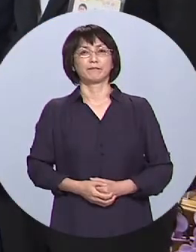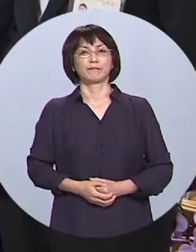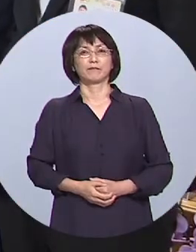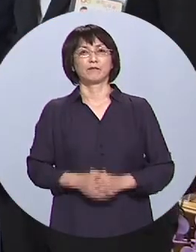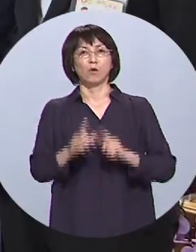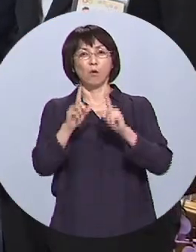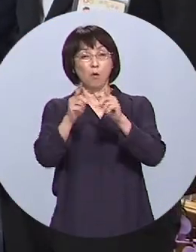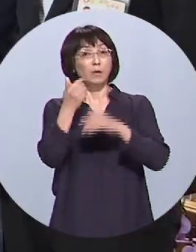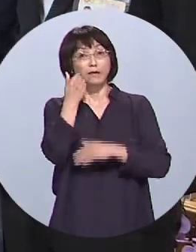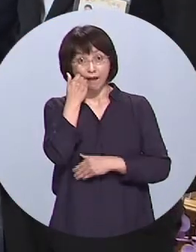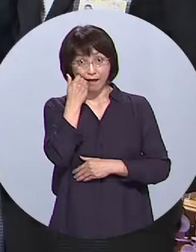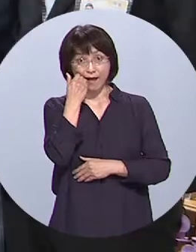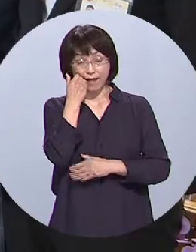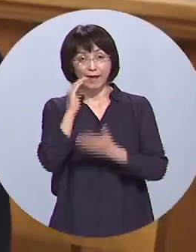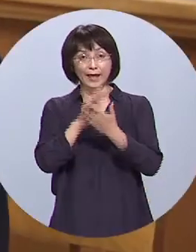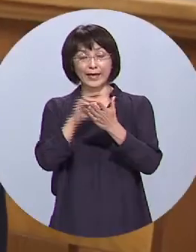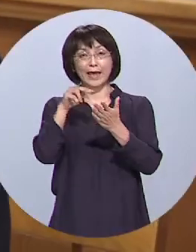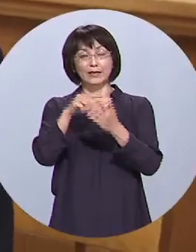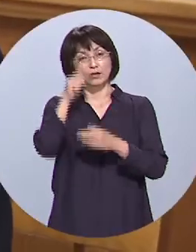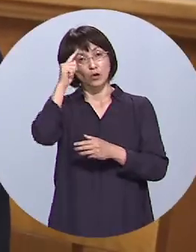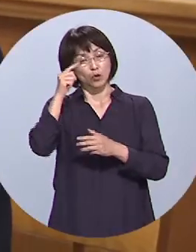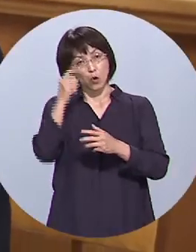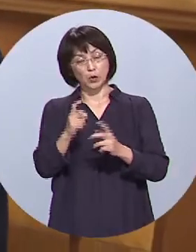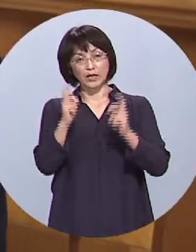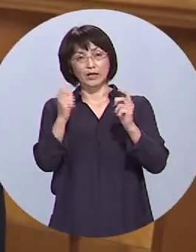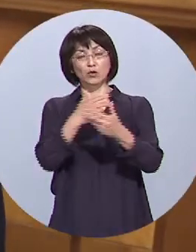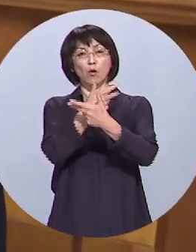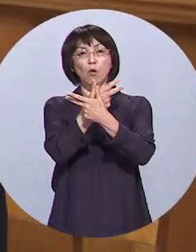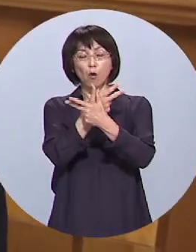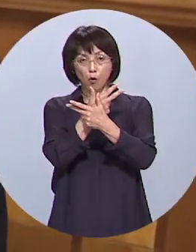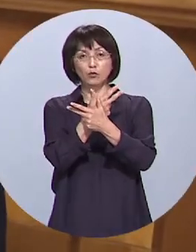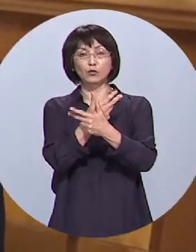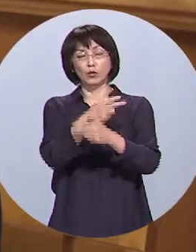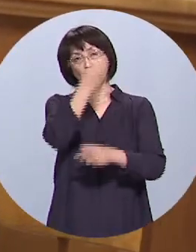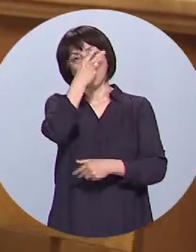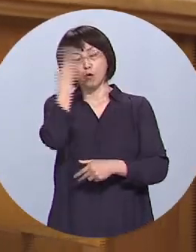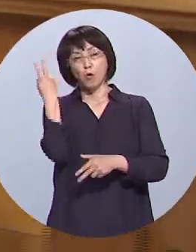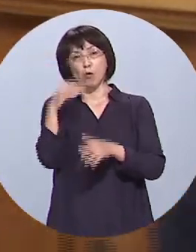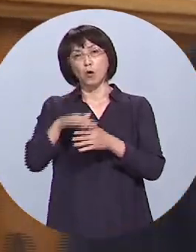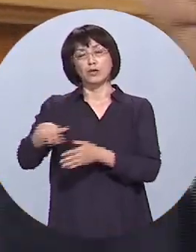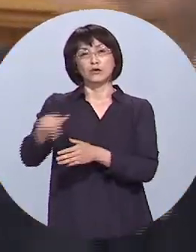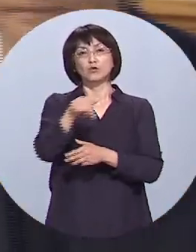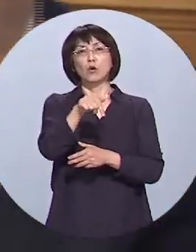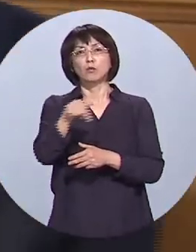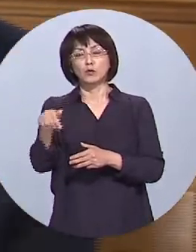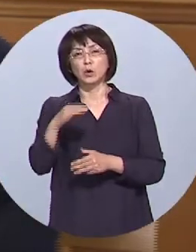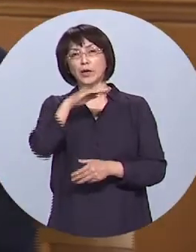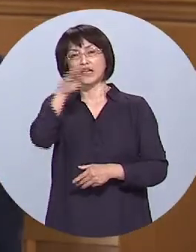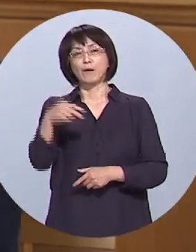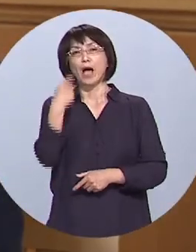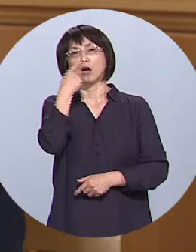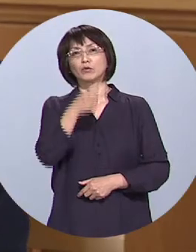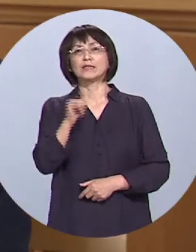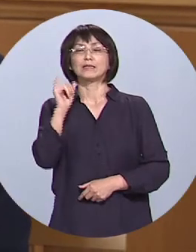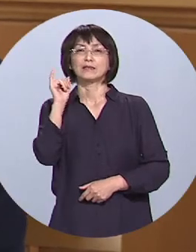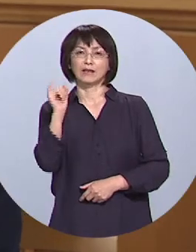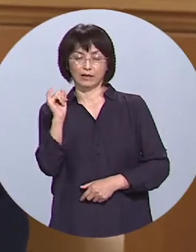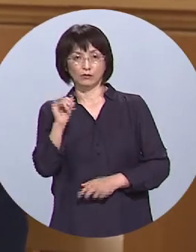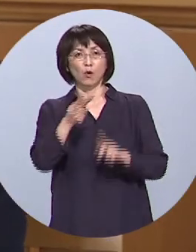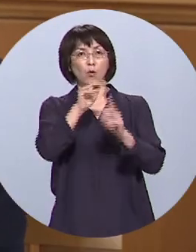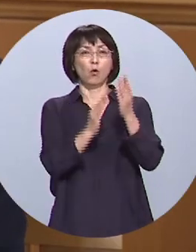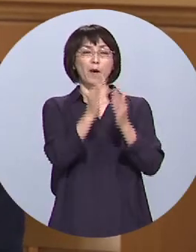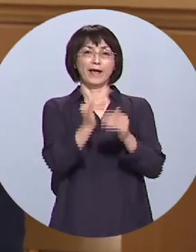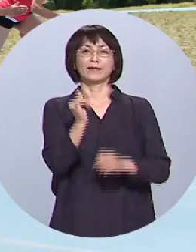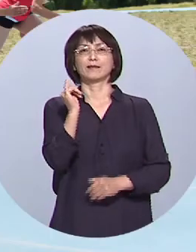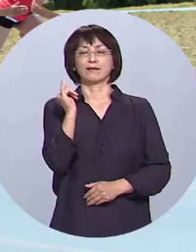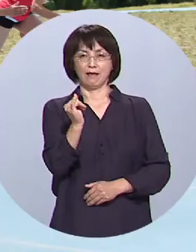報告に訪れたのは県立寄居城北高校陸上部の山口香さんと小林風花さんです。寄